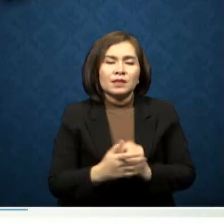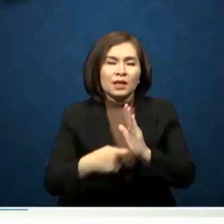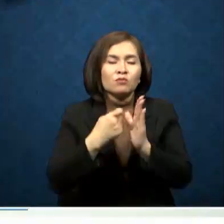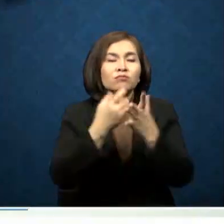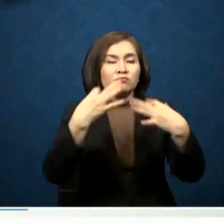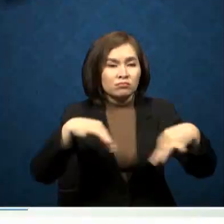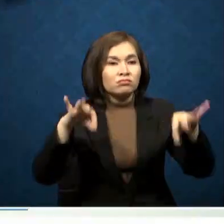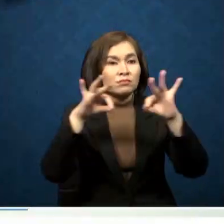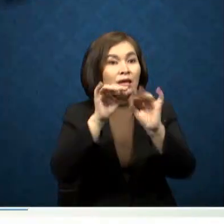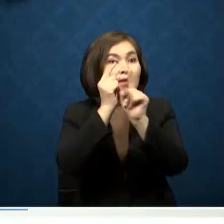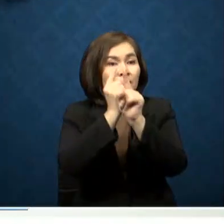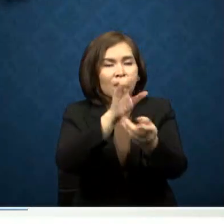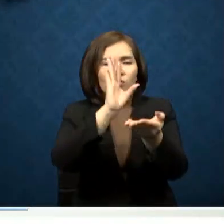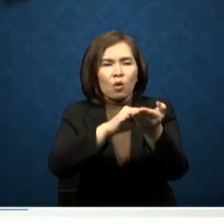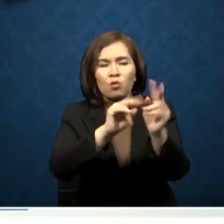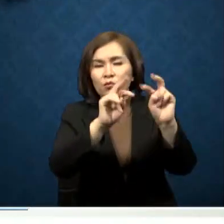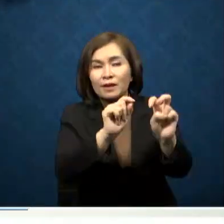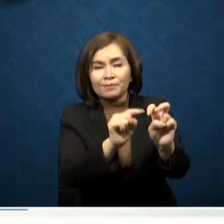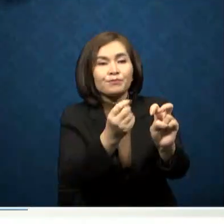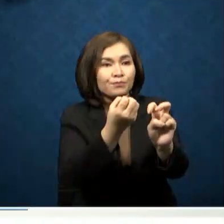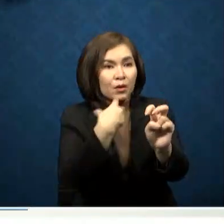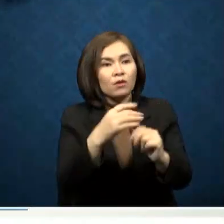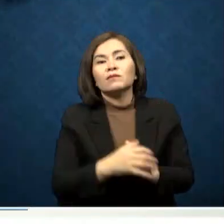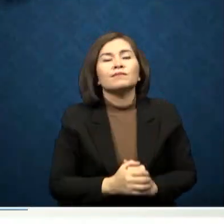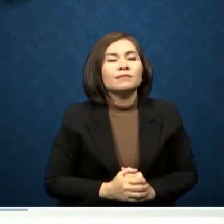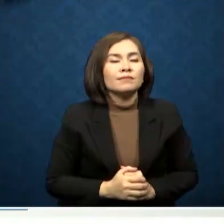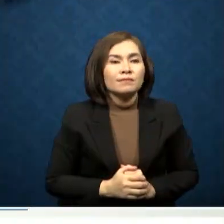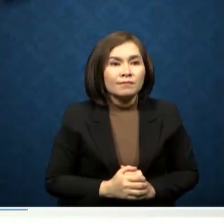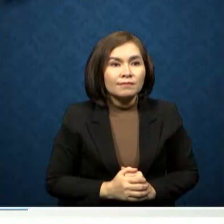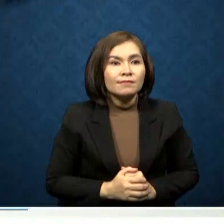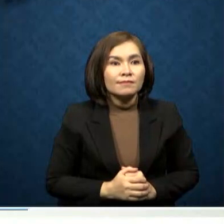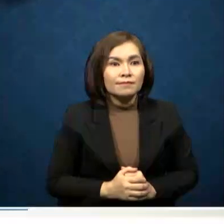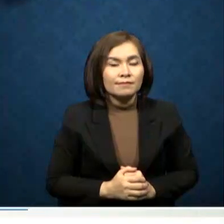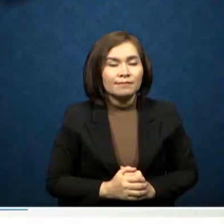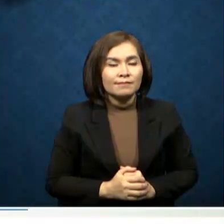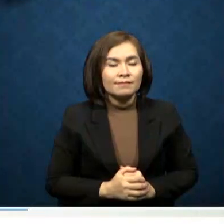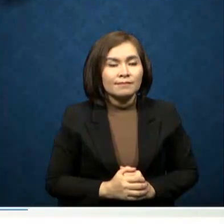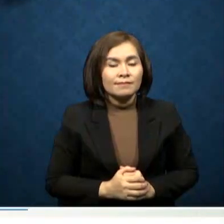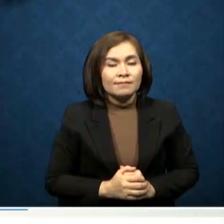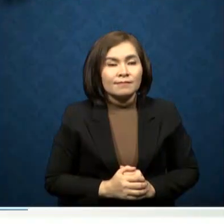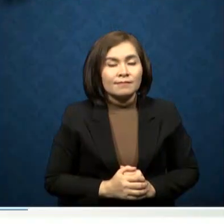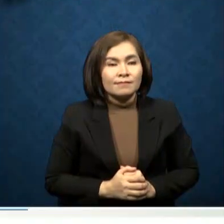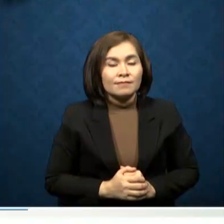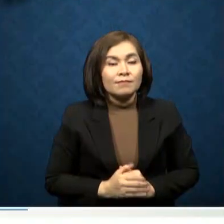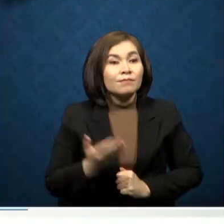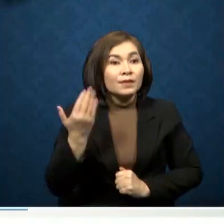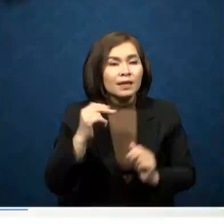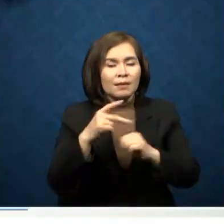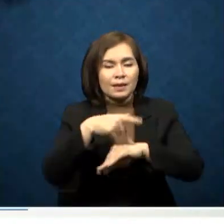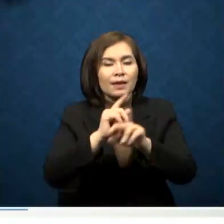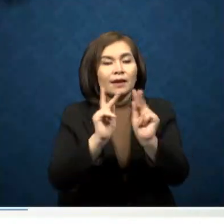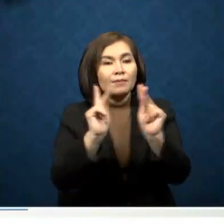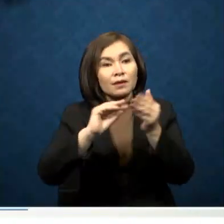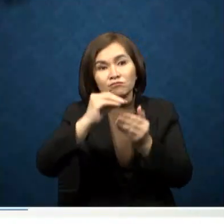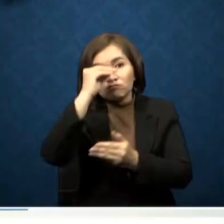จากการศึกษาวิจัยเอ่อเหมือนกับท่านประธานเ่อกรรมาธิการการศึกษาได้ชี้แจงให้กับท่าน